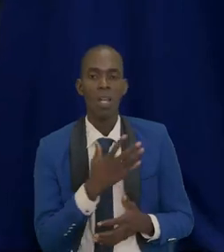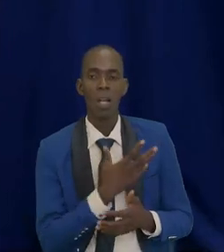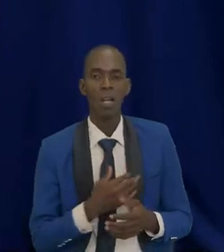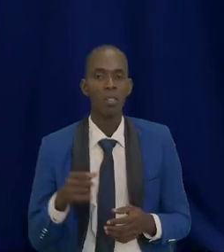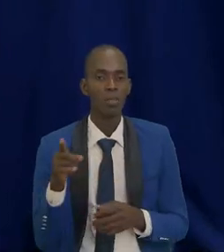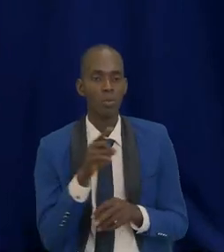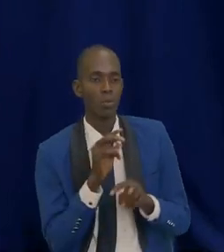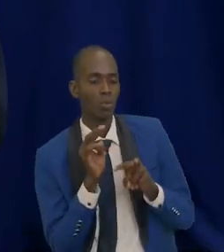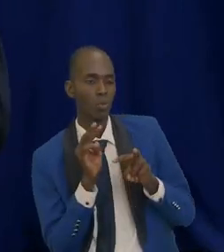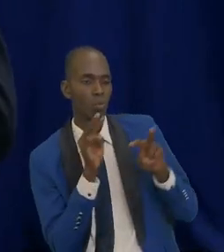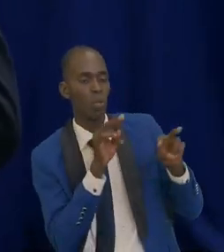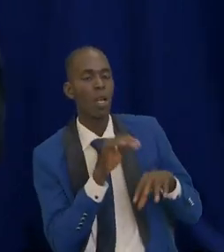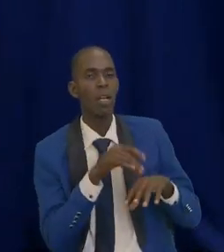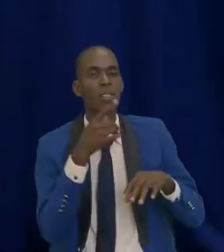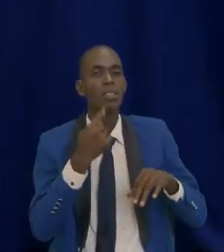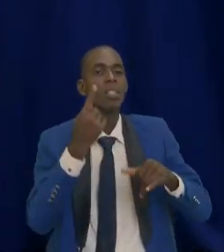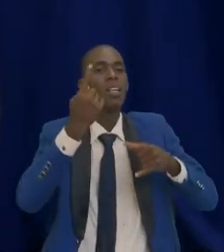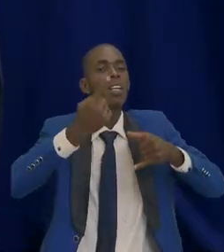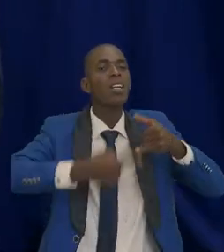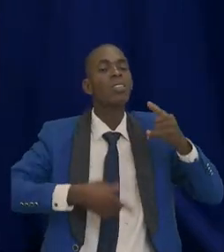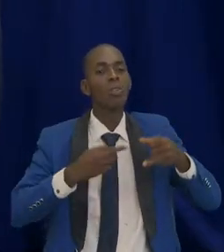Et tu regardes le rivage devant toi.